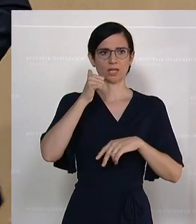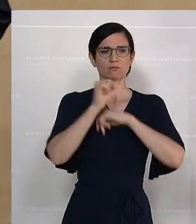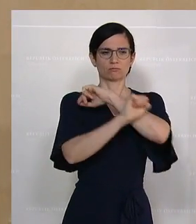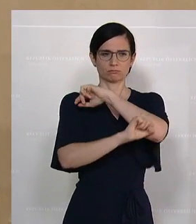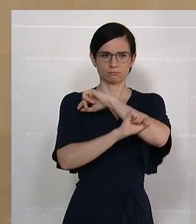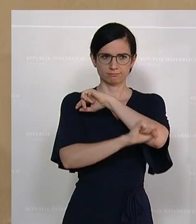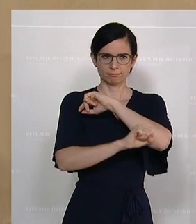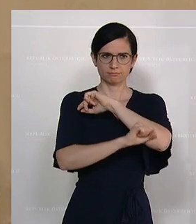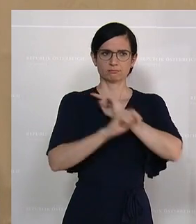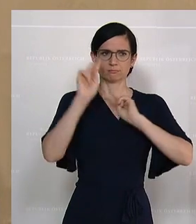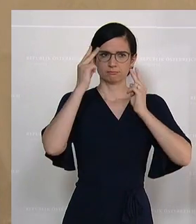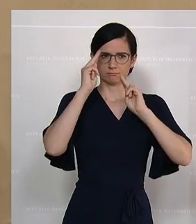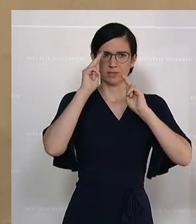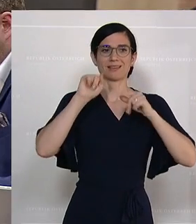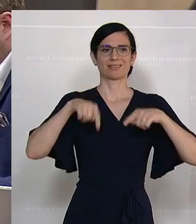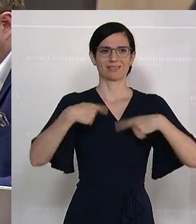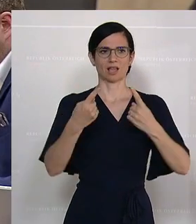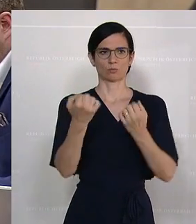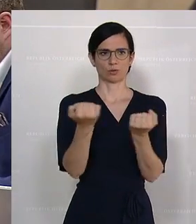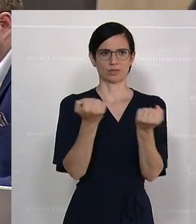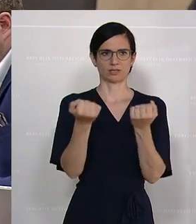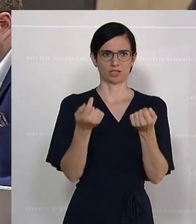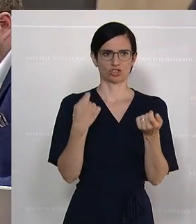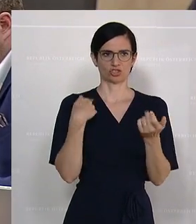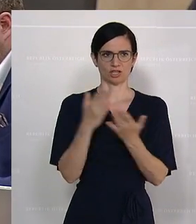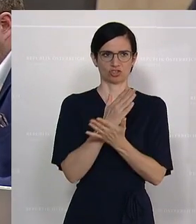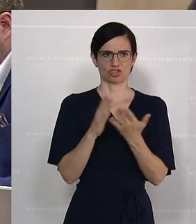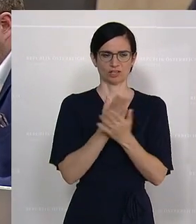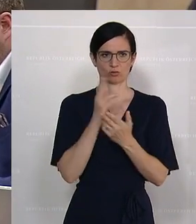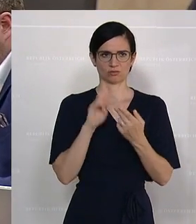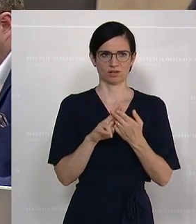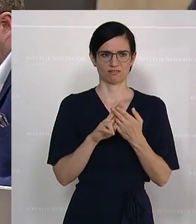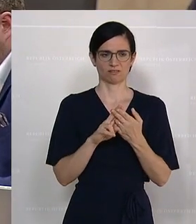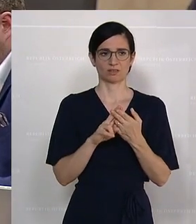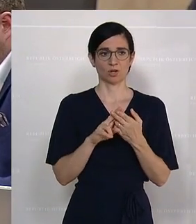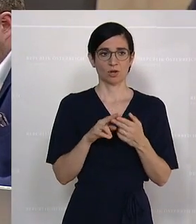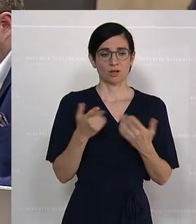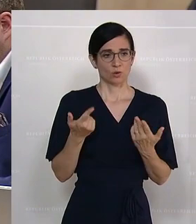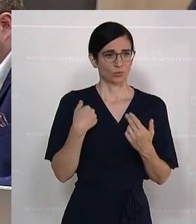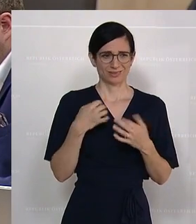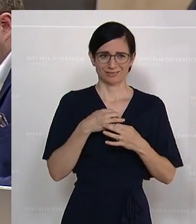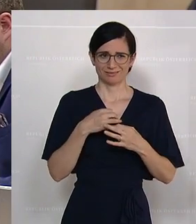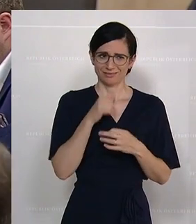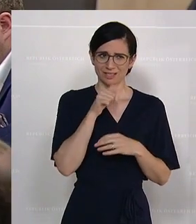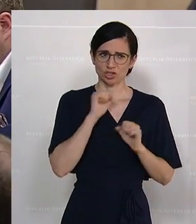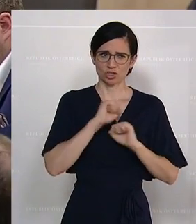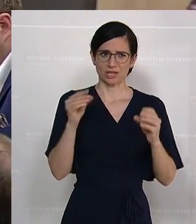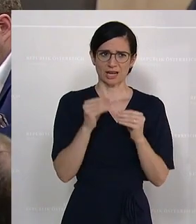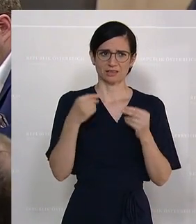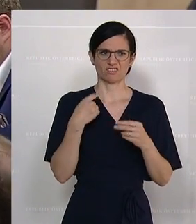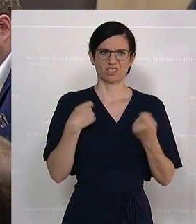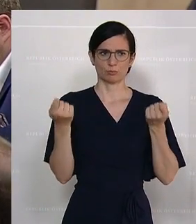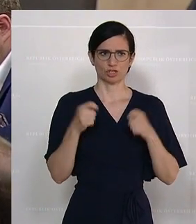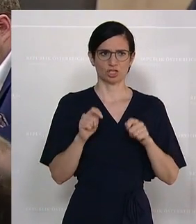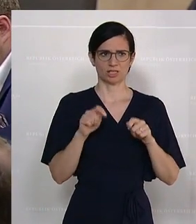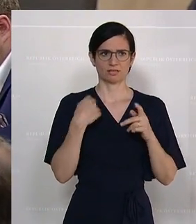politische entscheidungen treffen die uns in absehbarer zeit alle auf den kopf ein werden und man hat argument war das doch